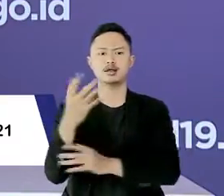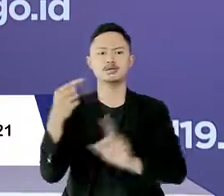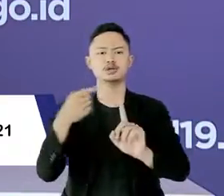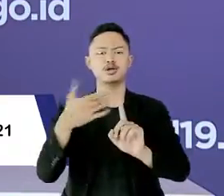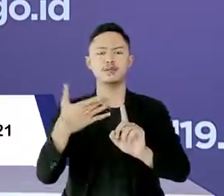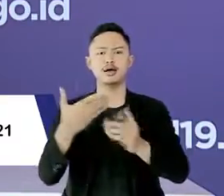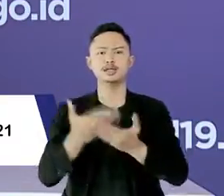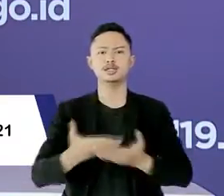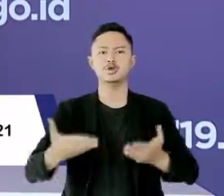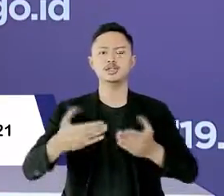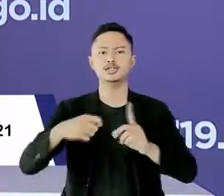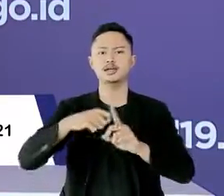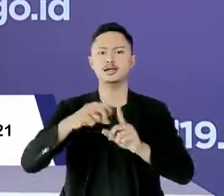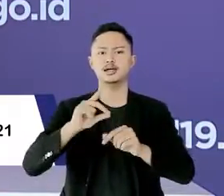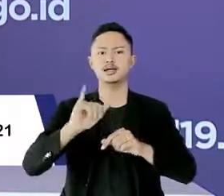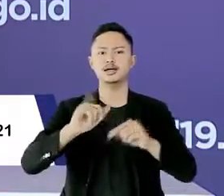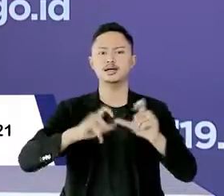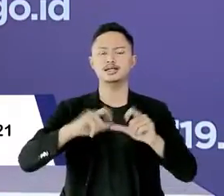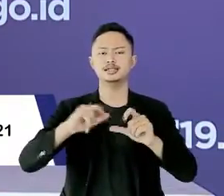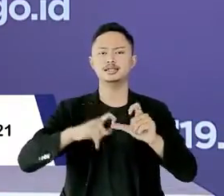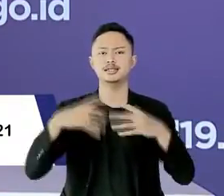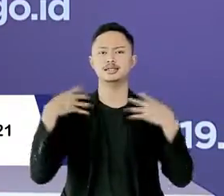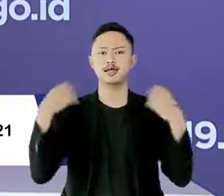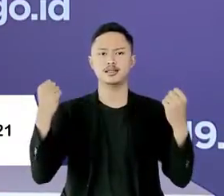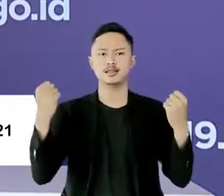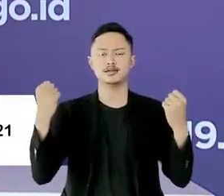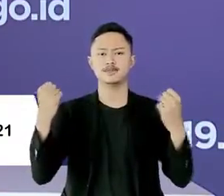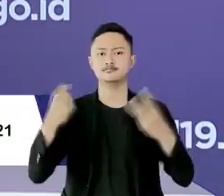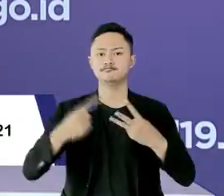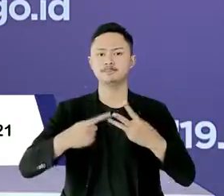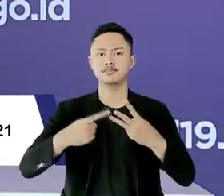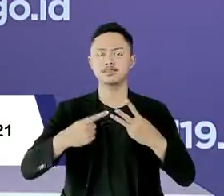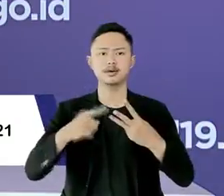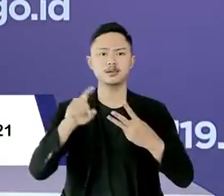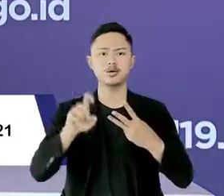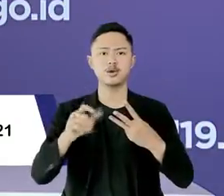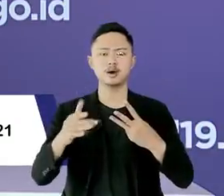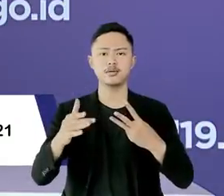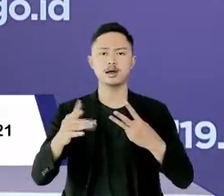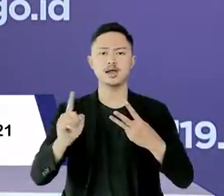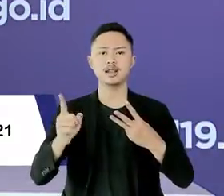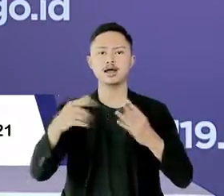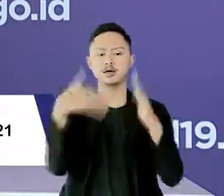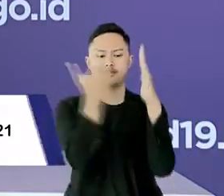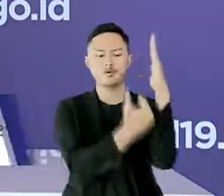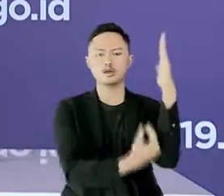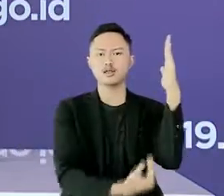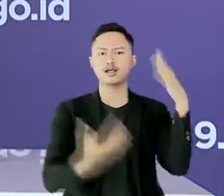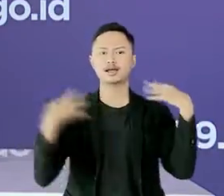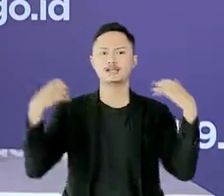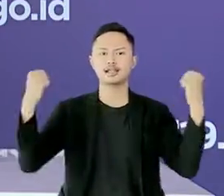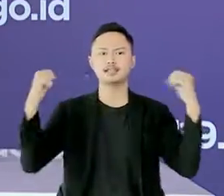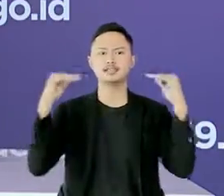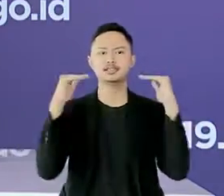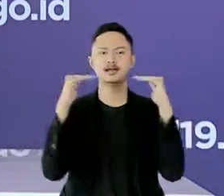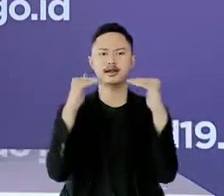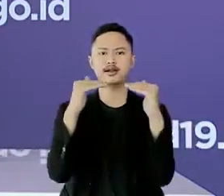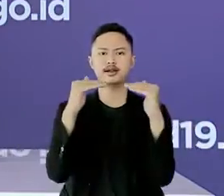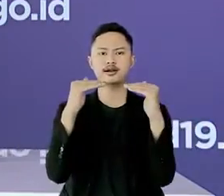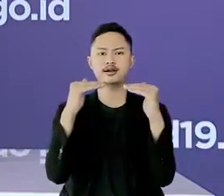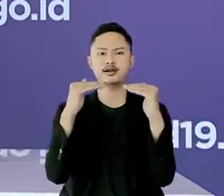menghadapi krisis kesehatan dan yang ketiga diperlukan susunan protokol kesehatan standar